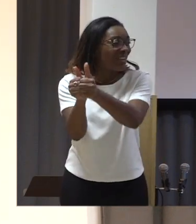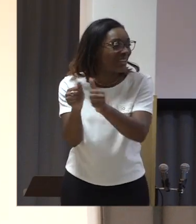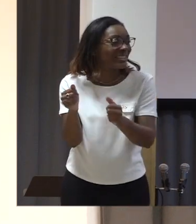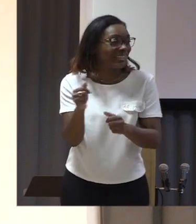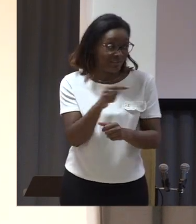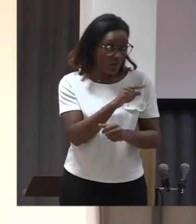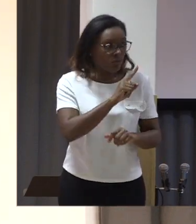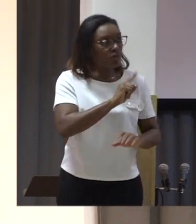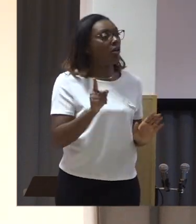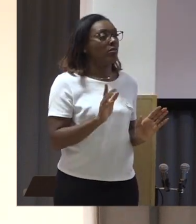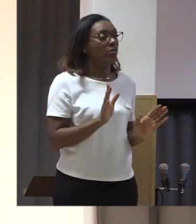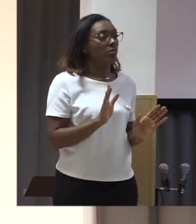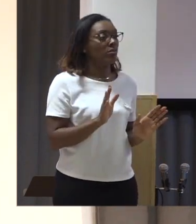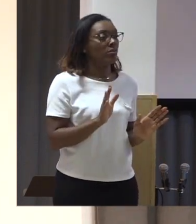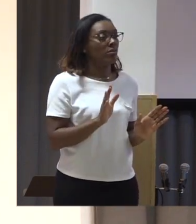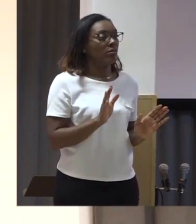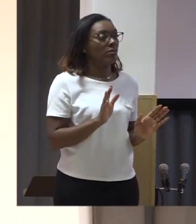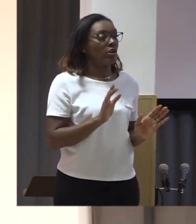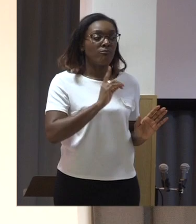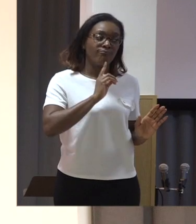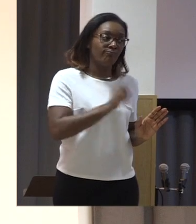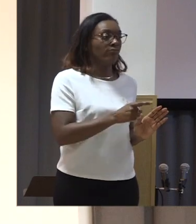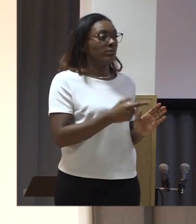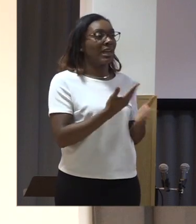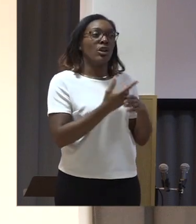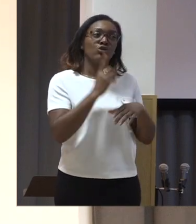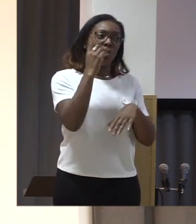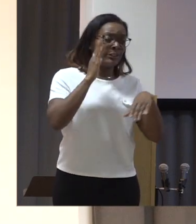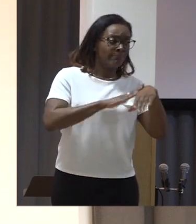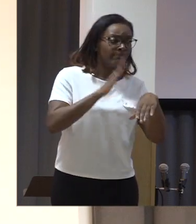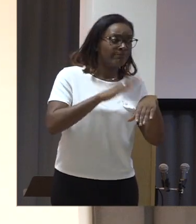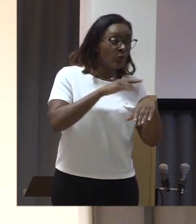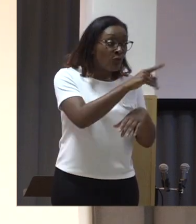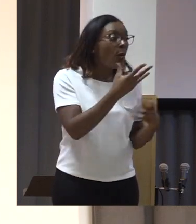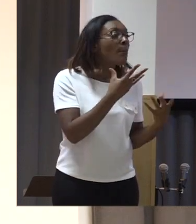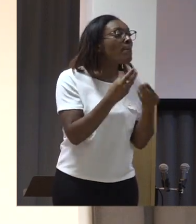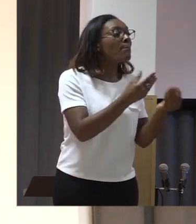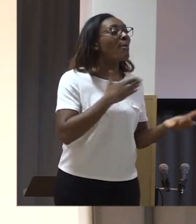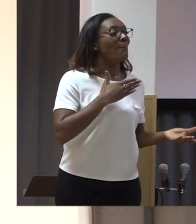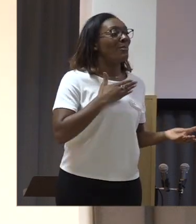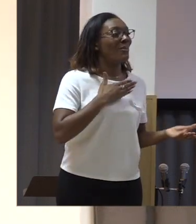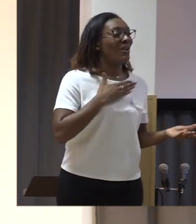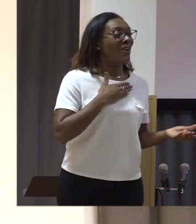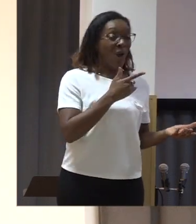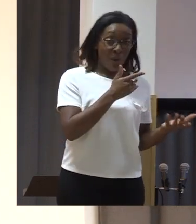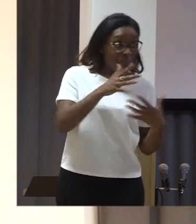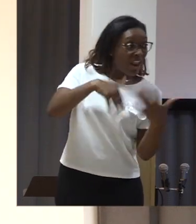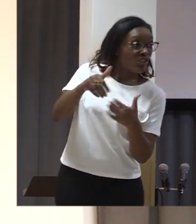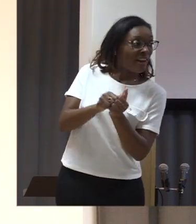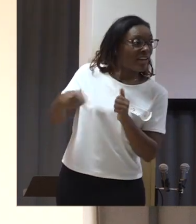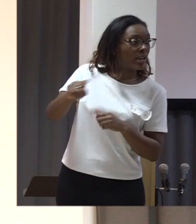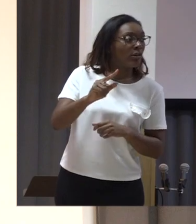peuples. C'était en quelque sorte une mise en garde que l'Éternel faisait à son peuple dans le but de les préserver de